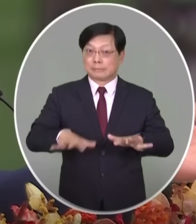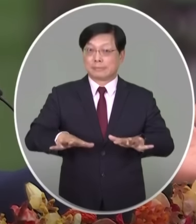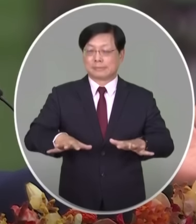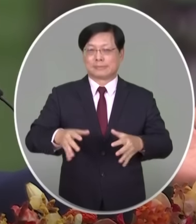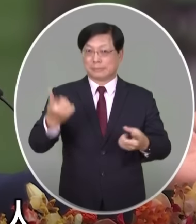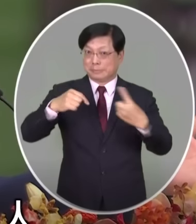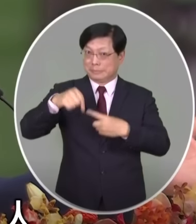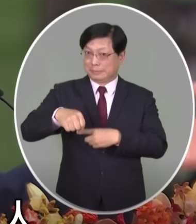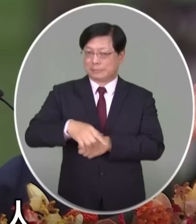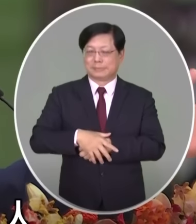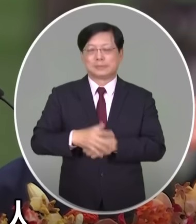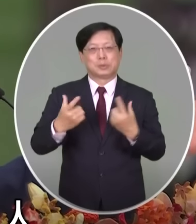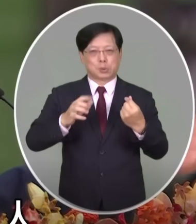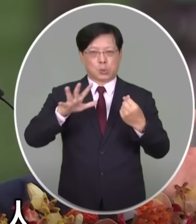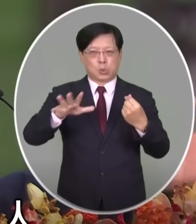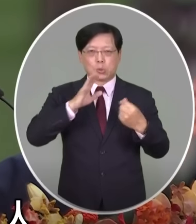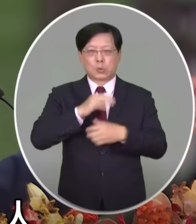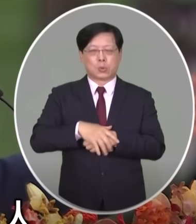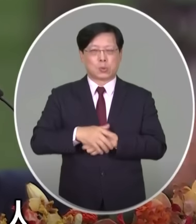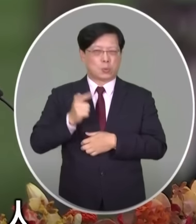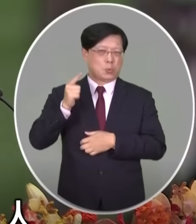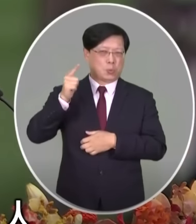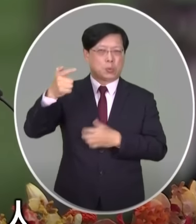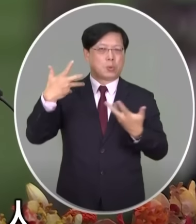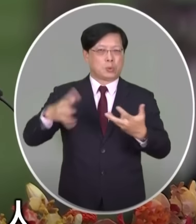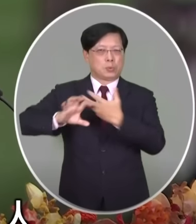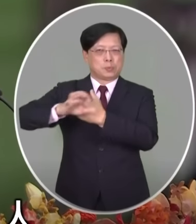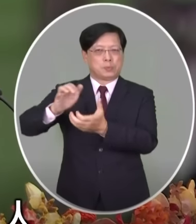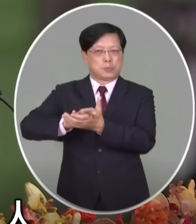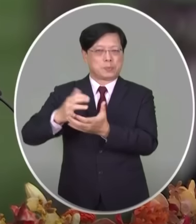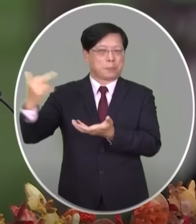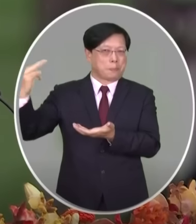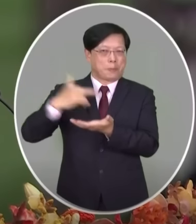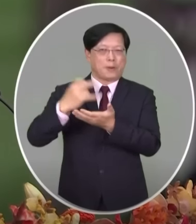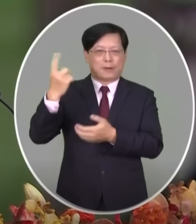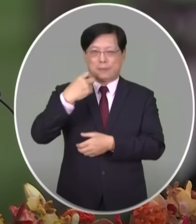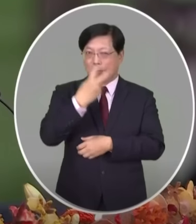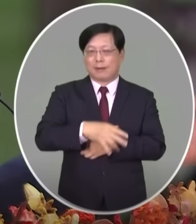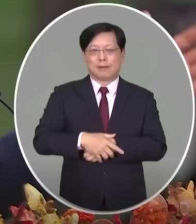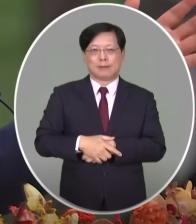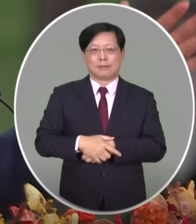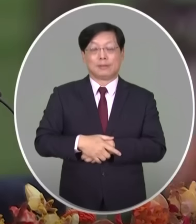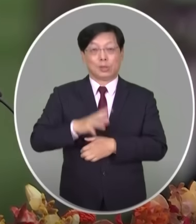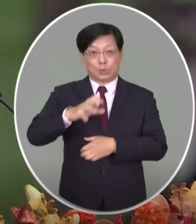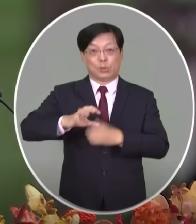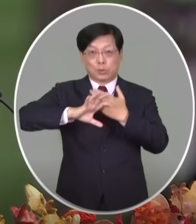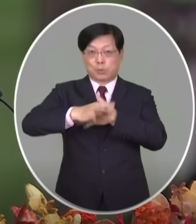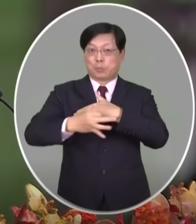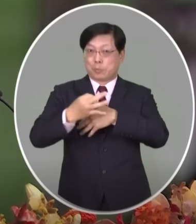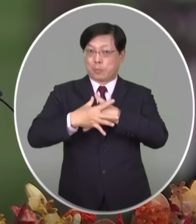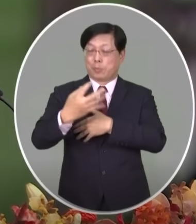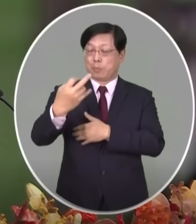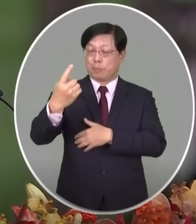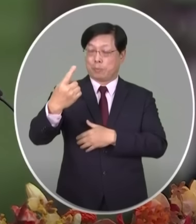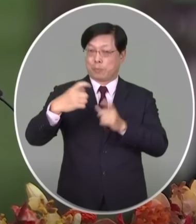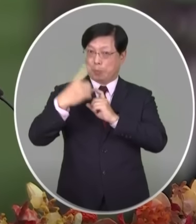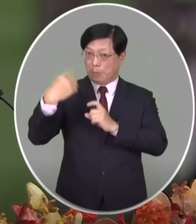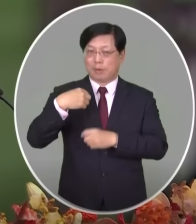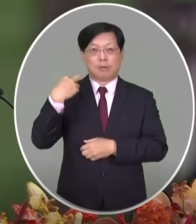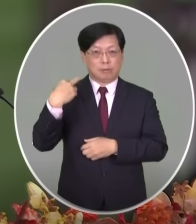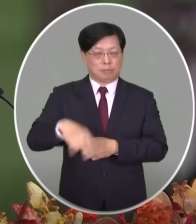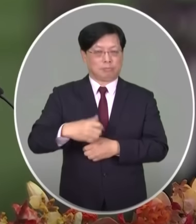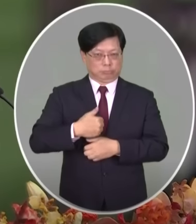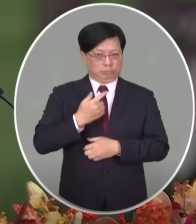场也有千里来访的国际友人，有归国的侨胞朋友，以实